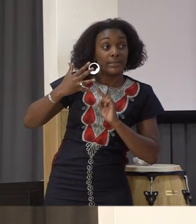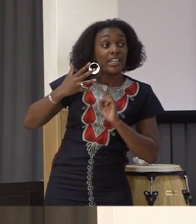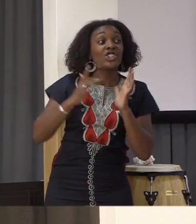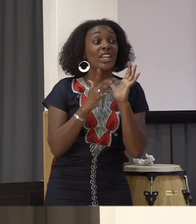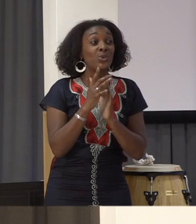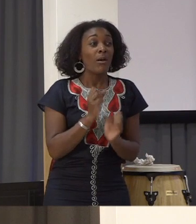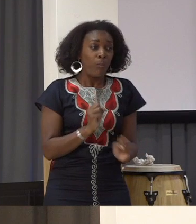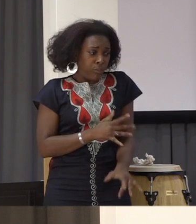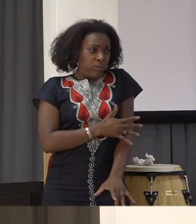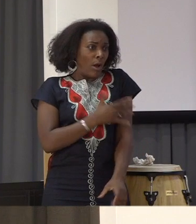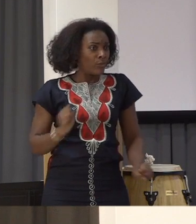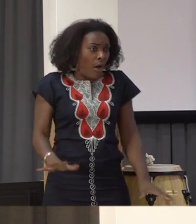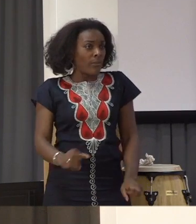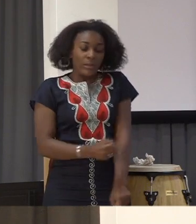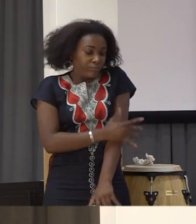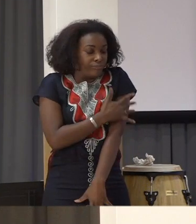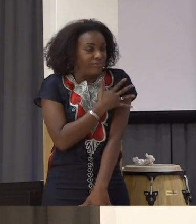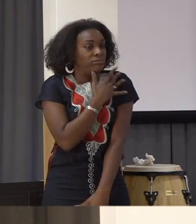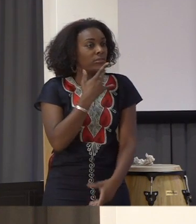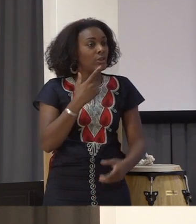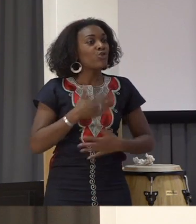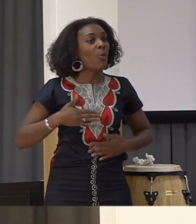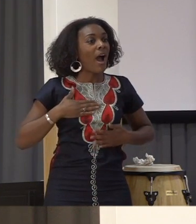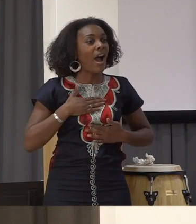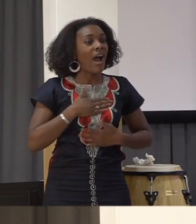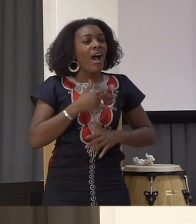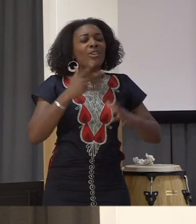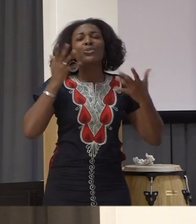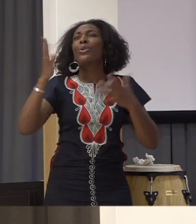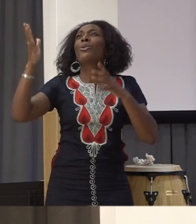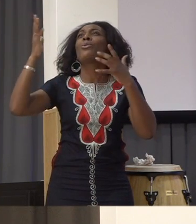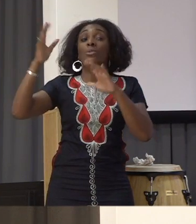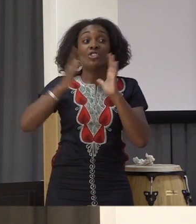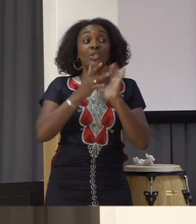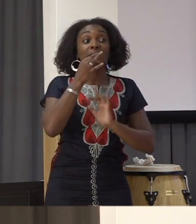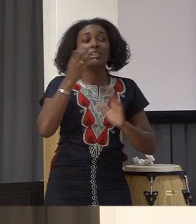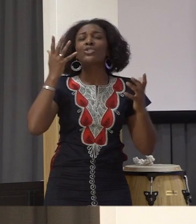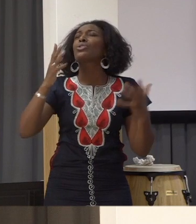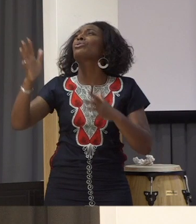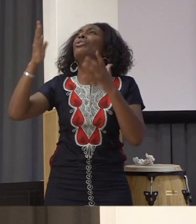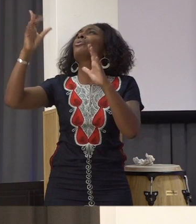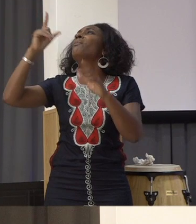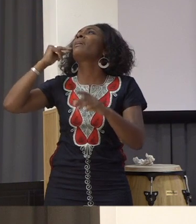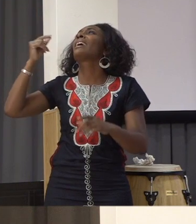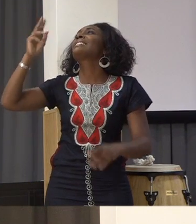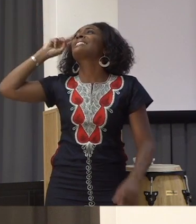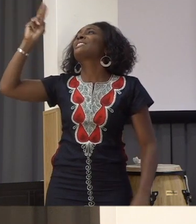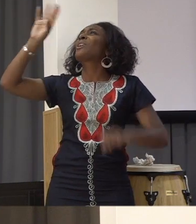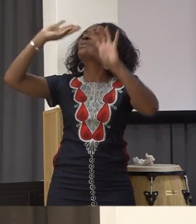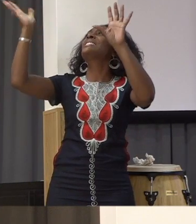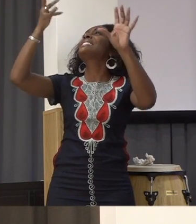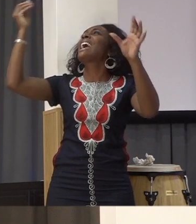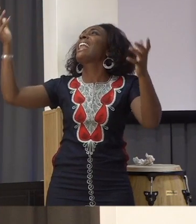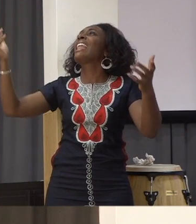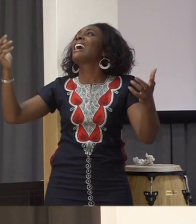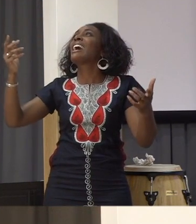Jésus tressaillit de joie et il dit « Je te loue, Père, Seigneur du ciel et de la terre, de ce que tu as caché